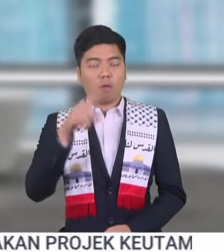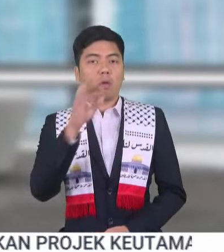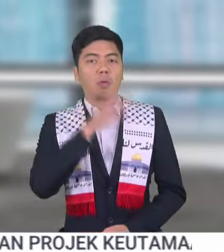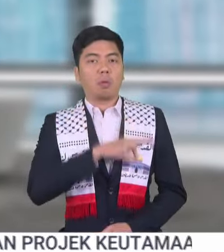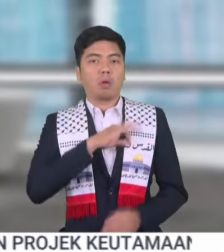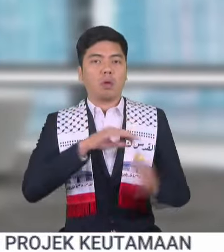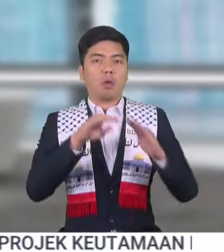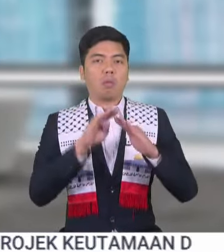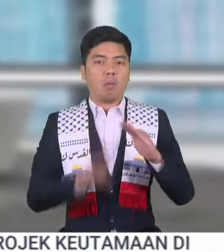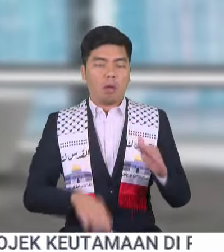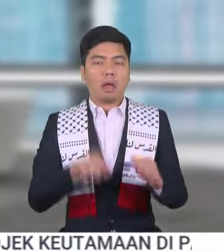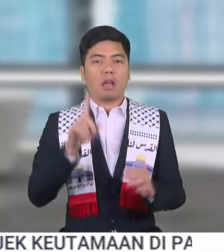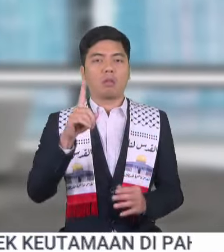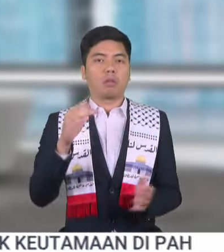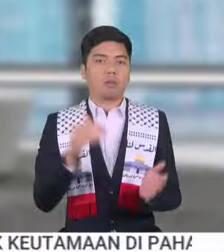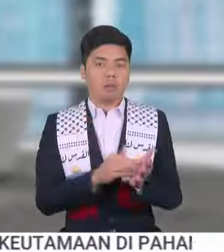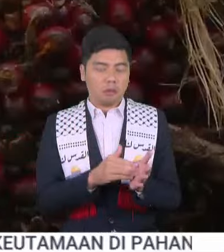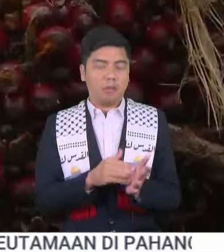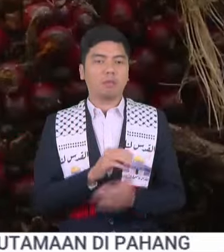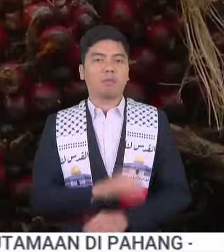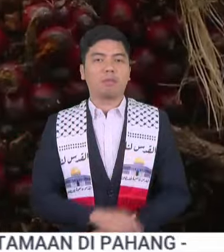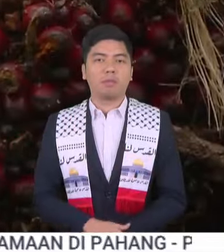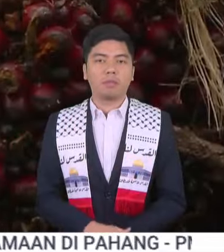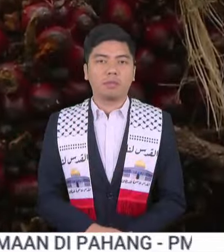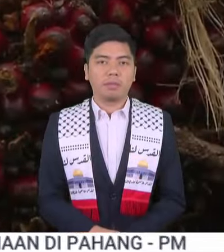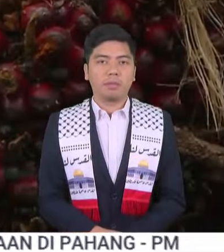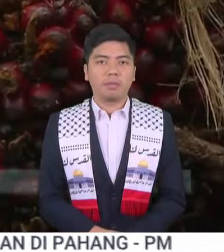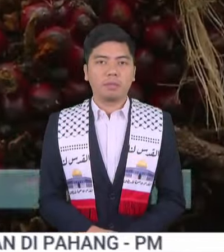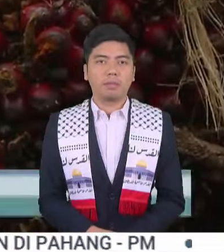RM1,000 ke bawah disambut baik.